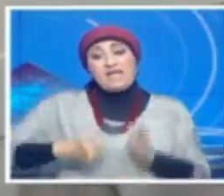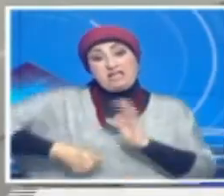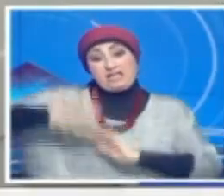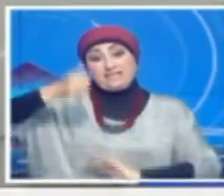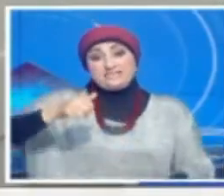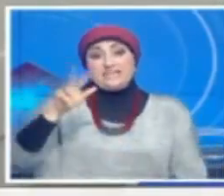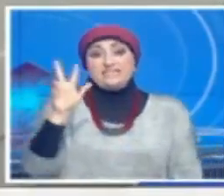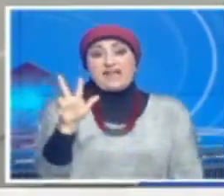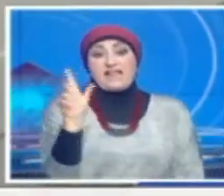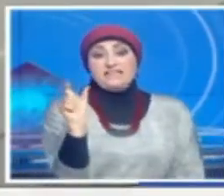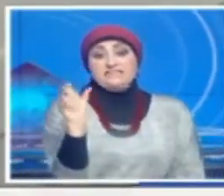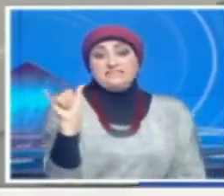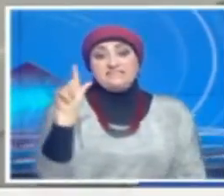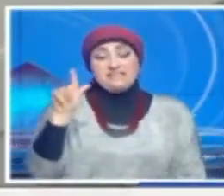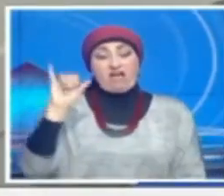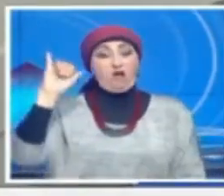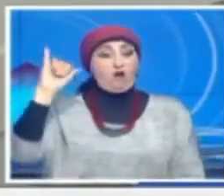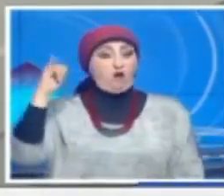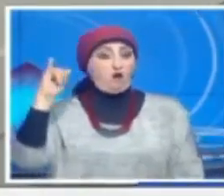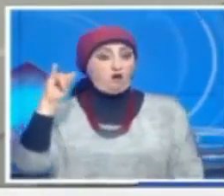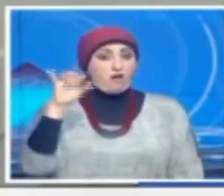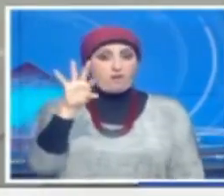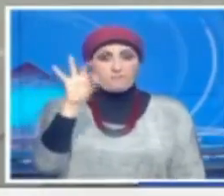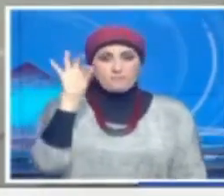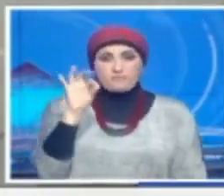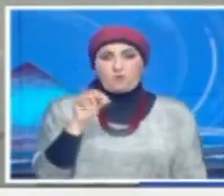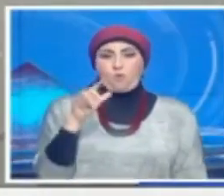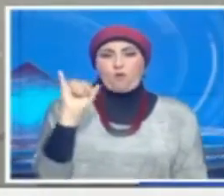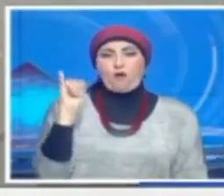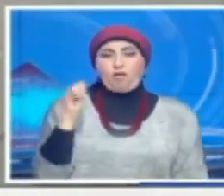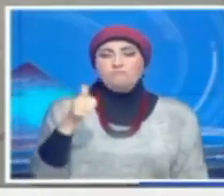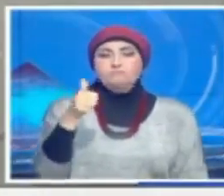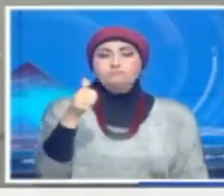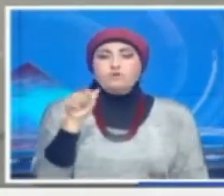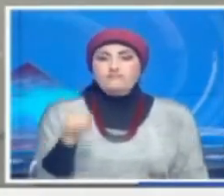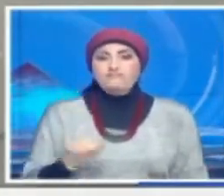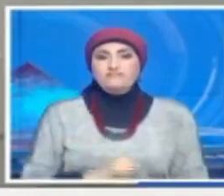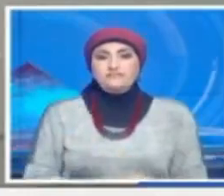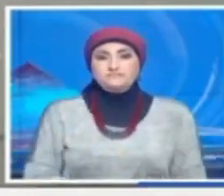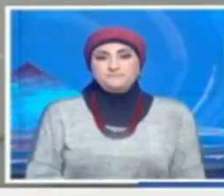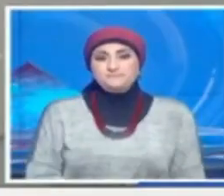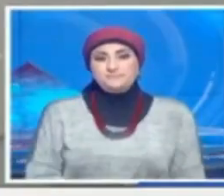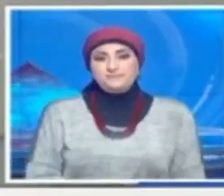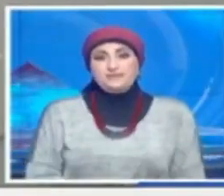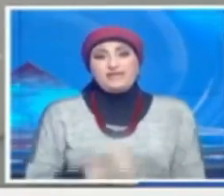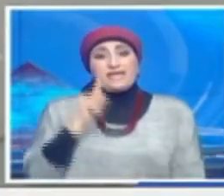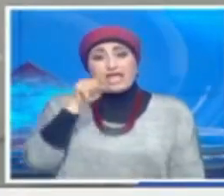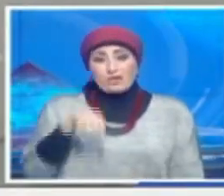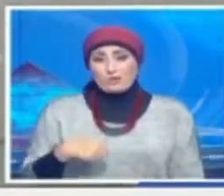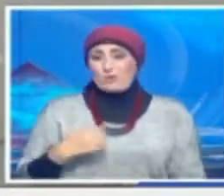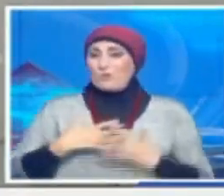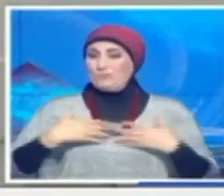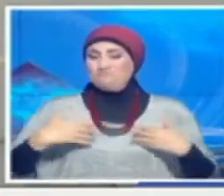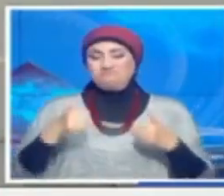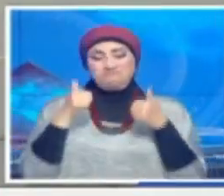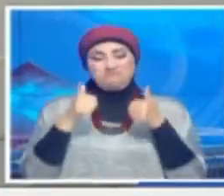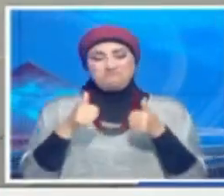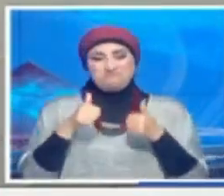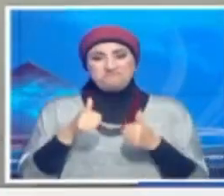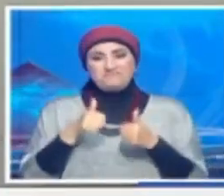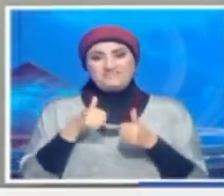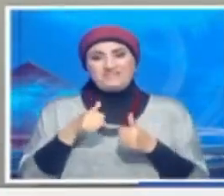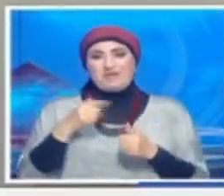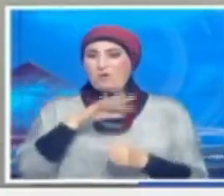العرب، فأيضا مصر بتظل بإستغلالها على المبدعين العرب. كان اليوم جميل جدا، التصويت كان في